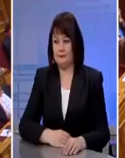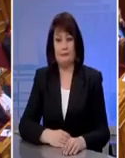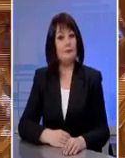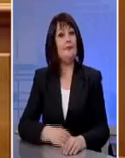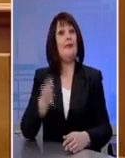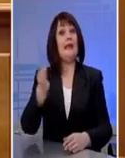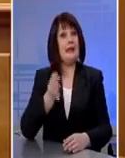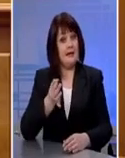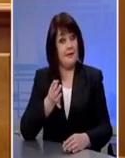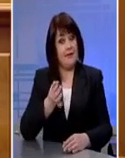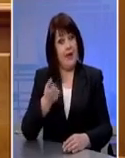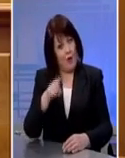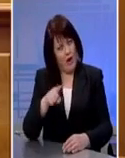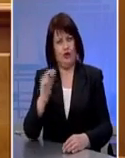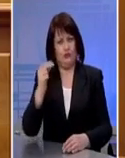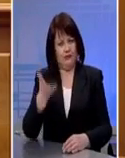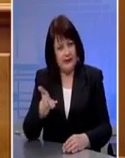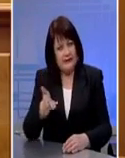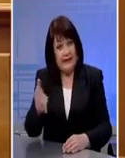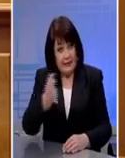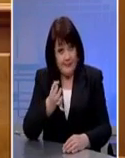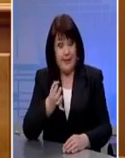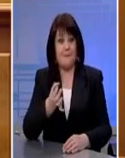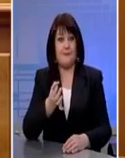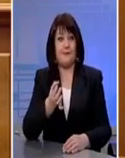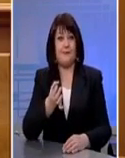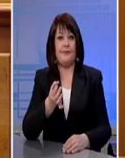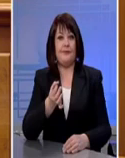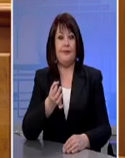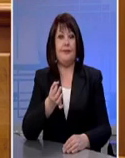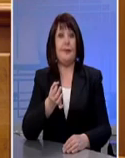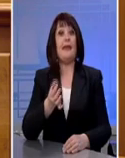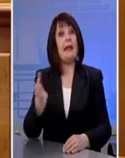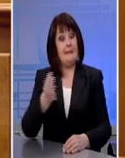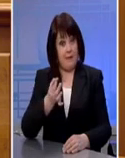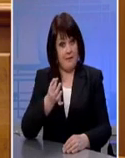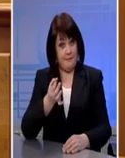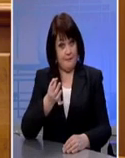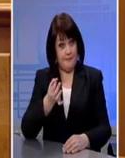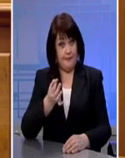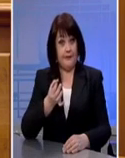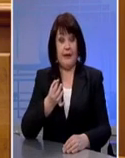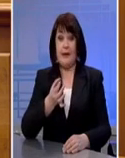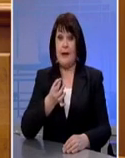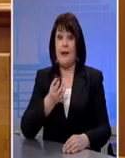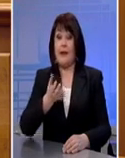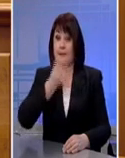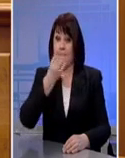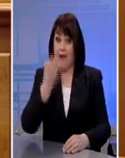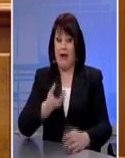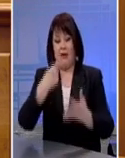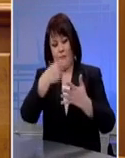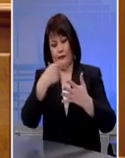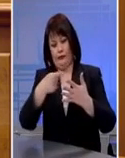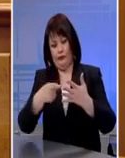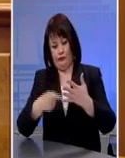είπε μια μέρα στην αίθουσα αυτή, δεν ήμουν εγώ, είπε ότι είχα πει αυτούς